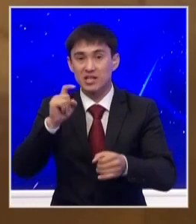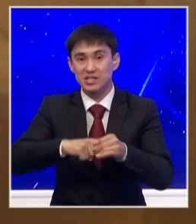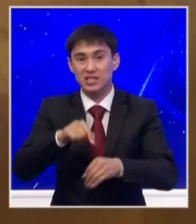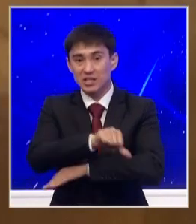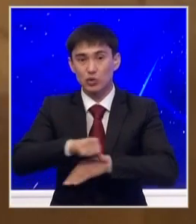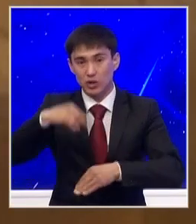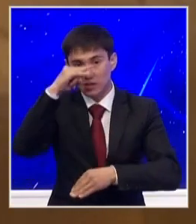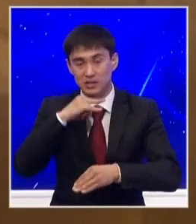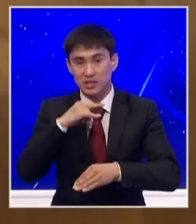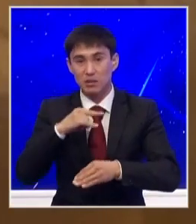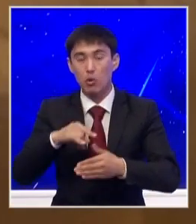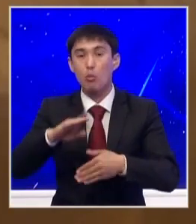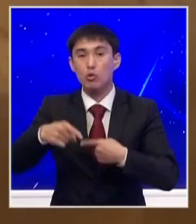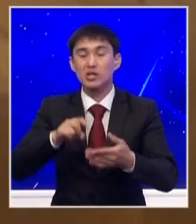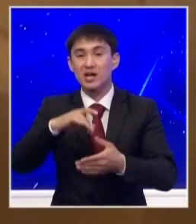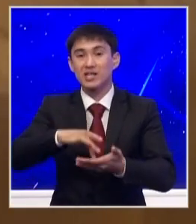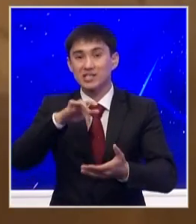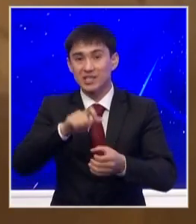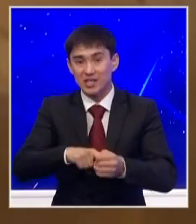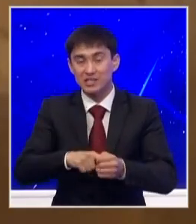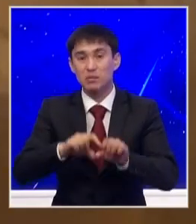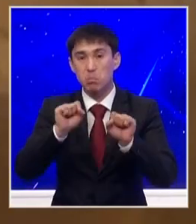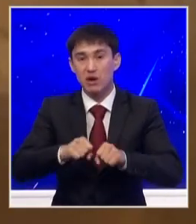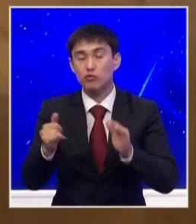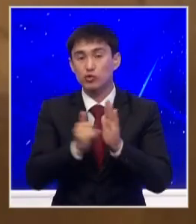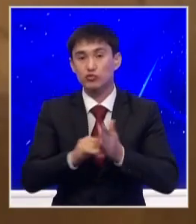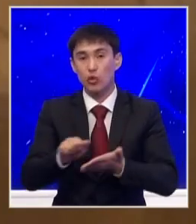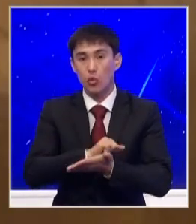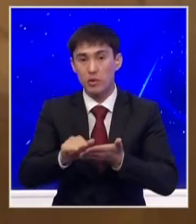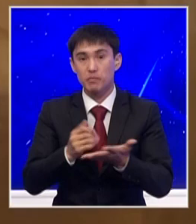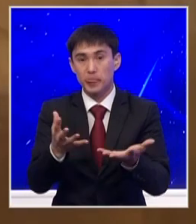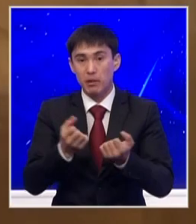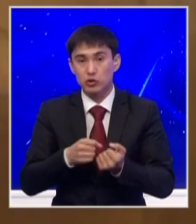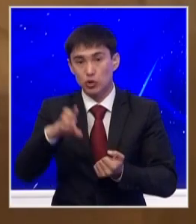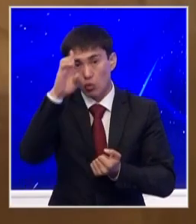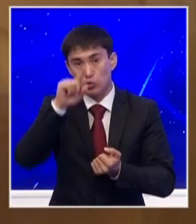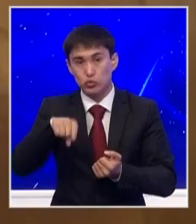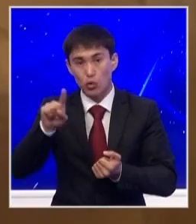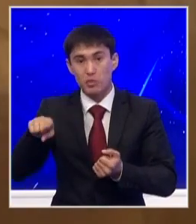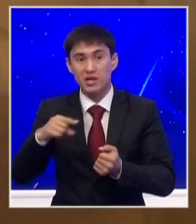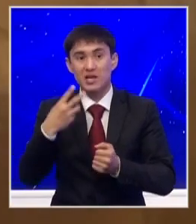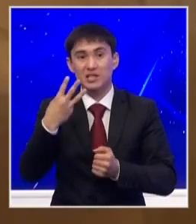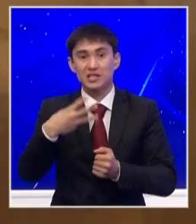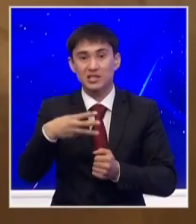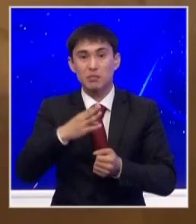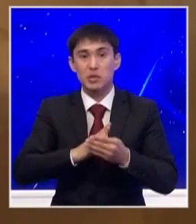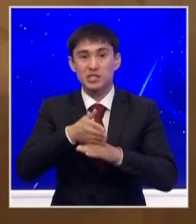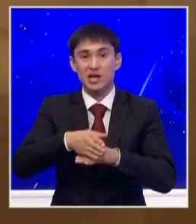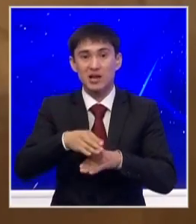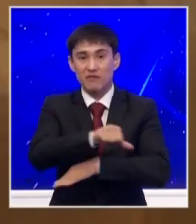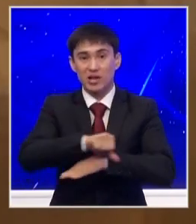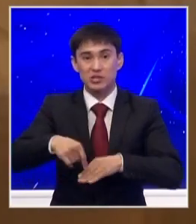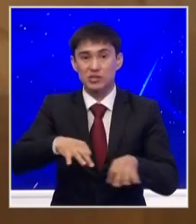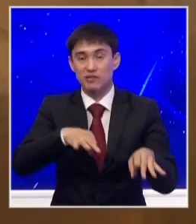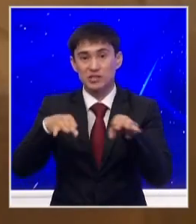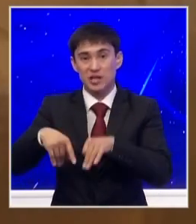территории Казахстана. После регистрации и получения правоустанавливающих документов, получая госномер, пересекали границу и завозили в